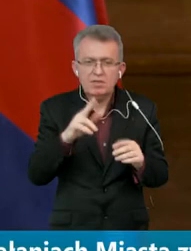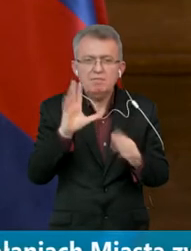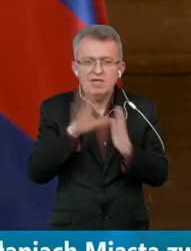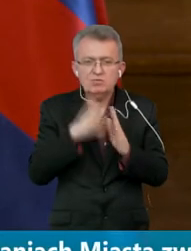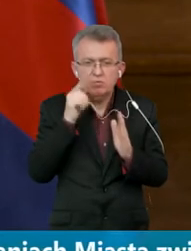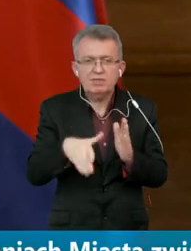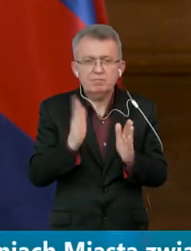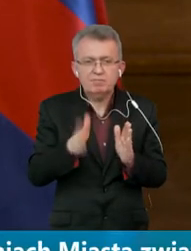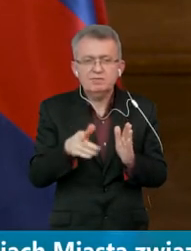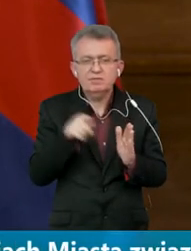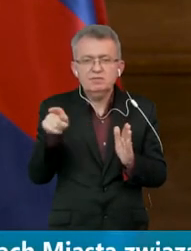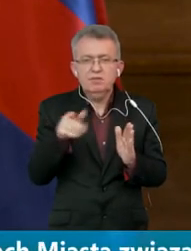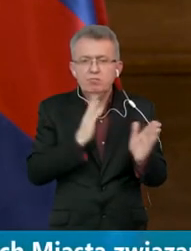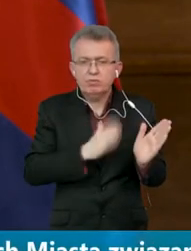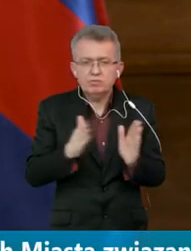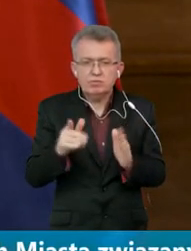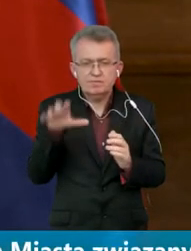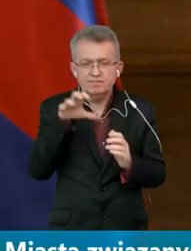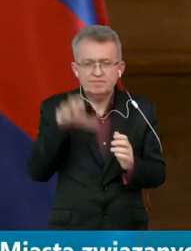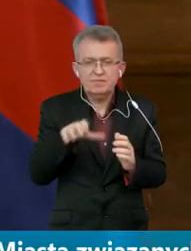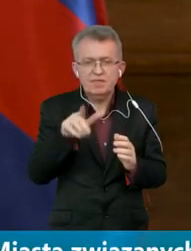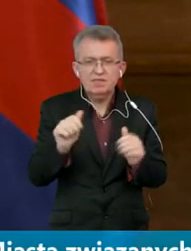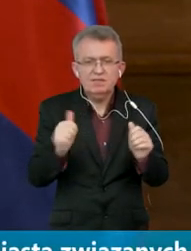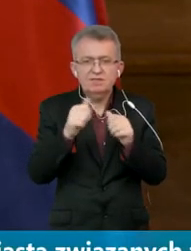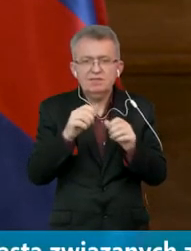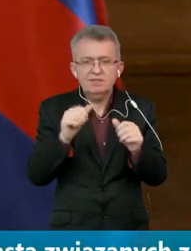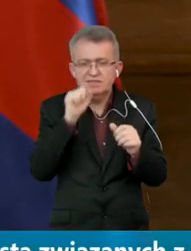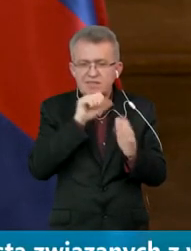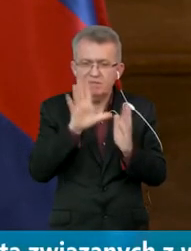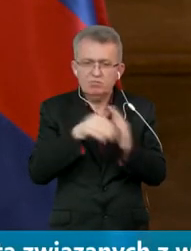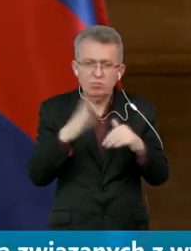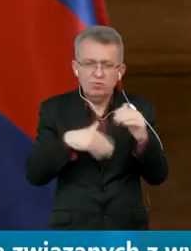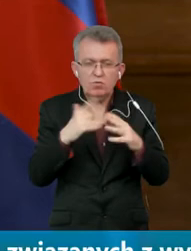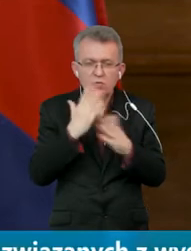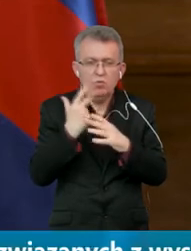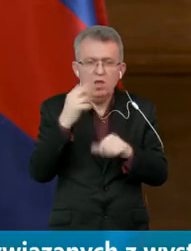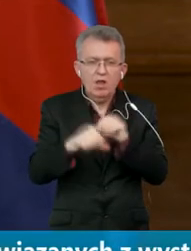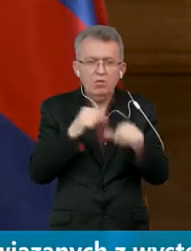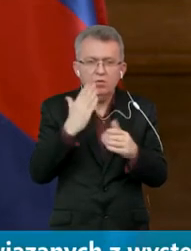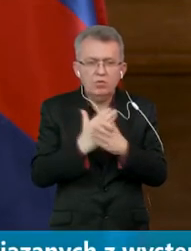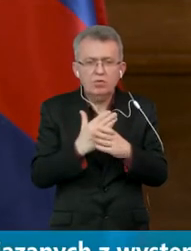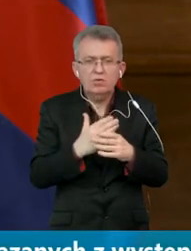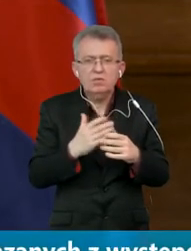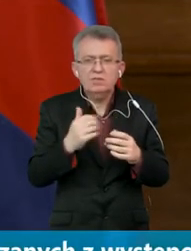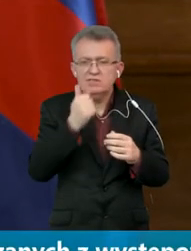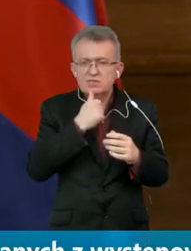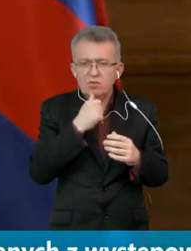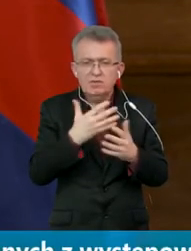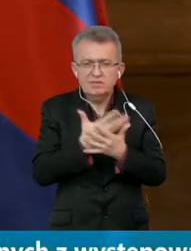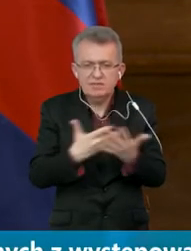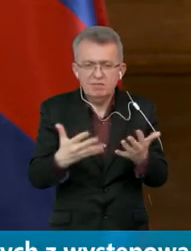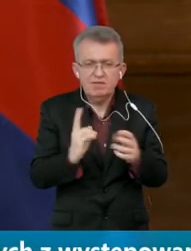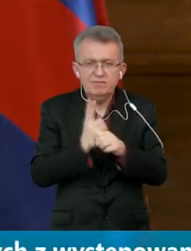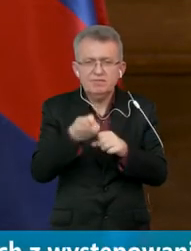w tej kwestii postawienia tam kamienic stylizowanych na Stare Miasto? To już trwa bardzo długo. Kawał zielonej ziemi przy